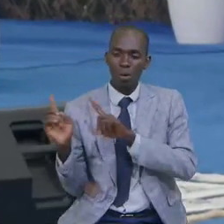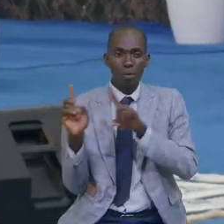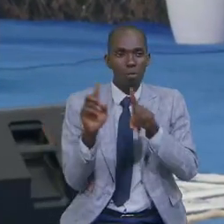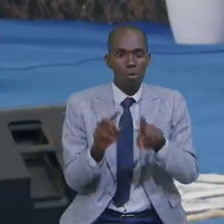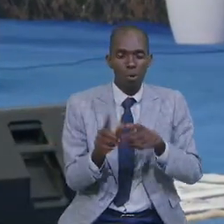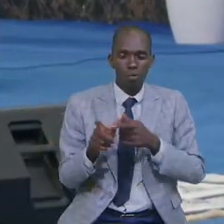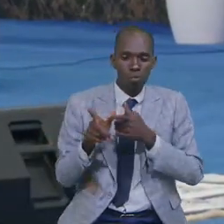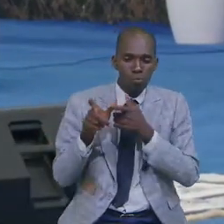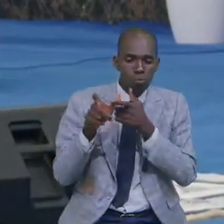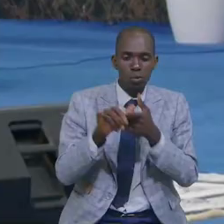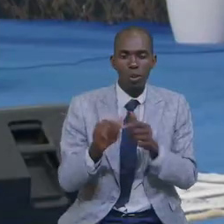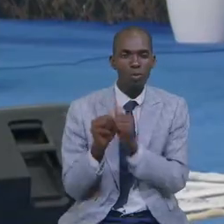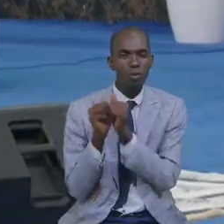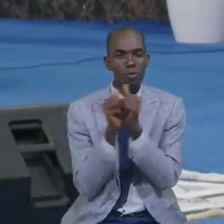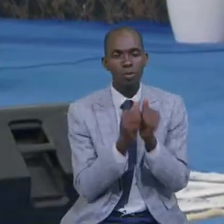foule